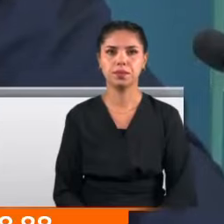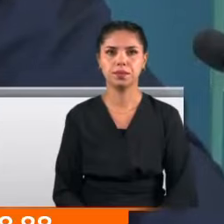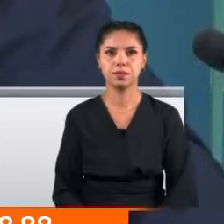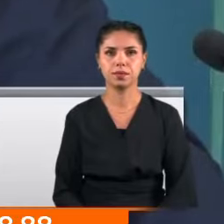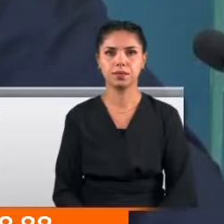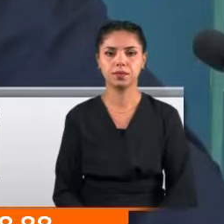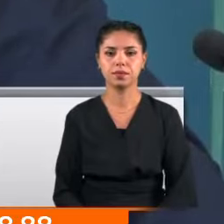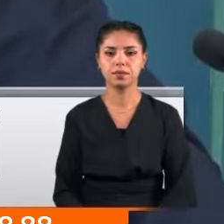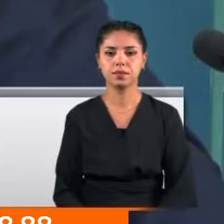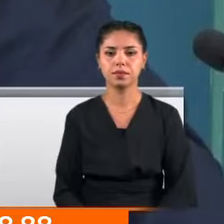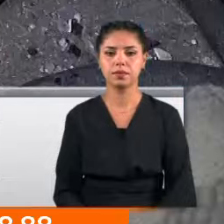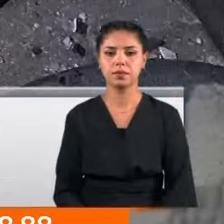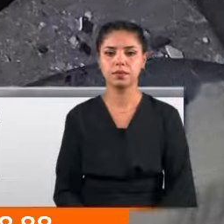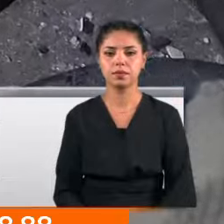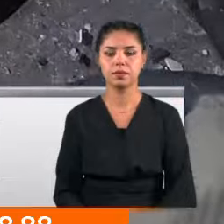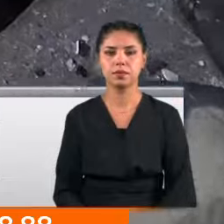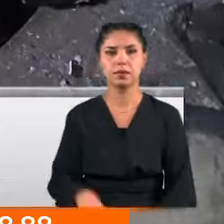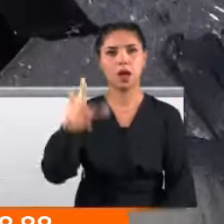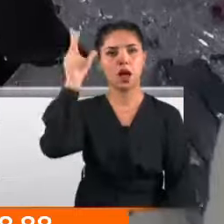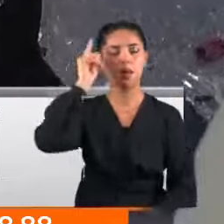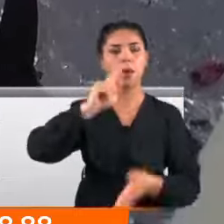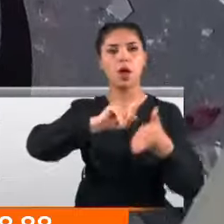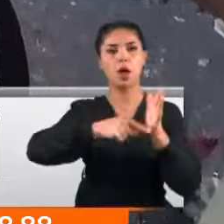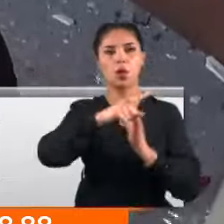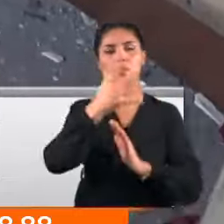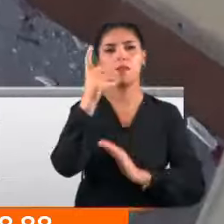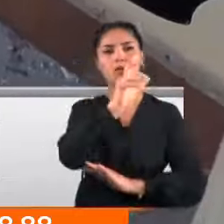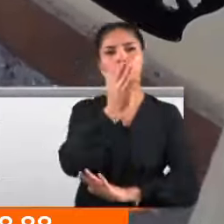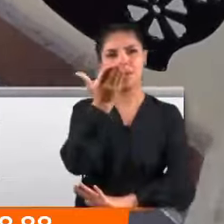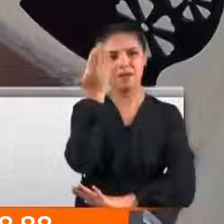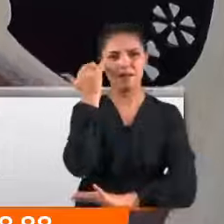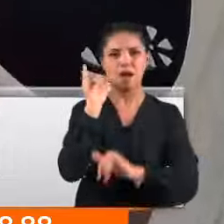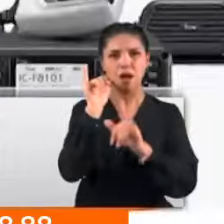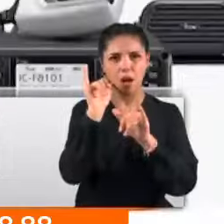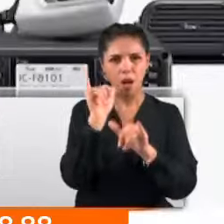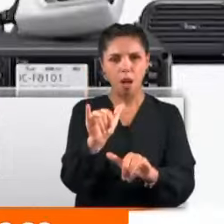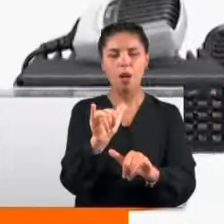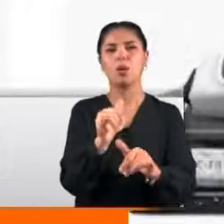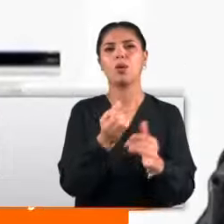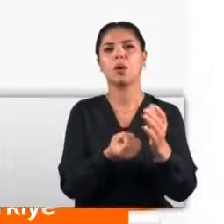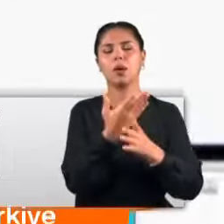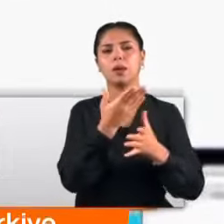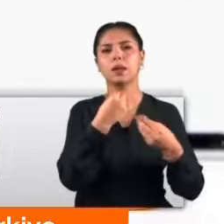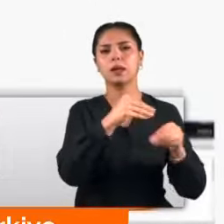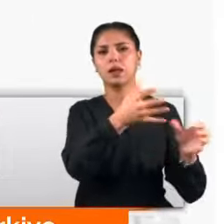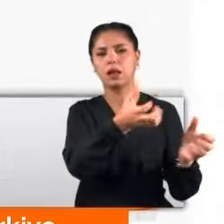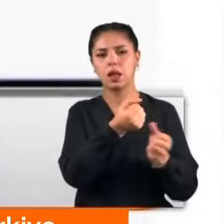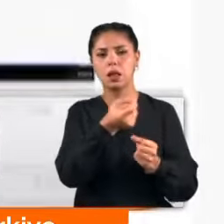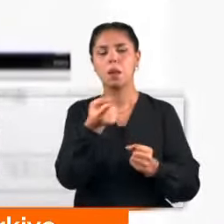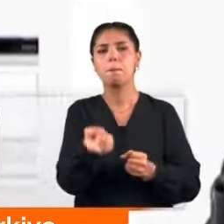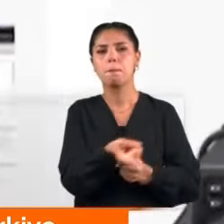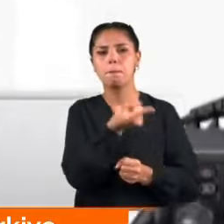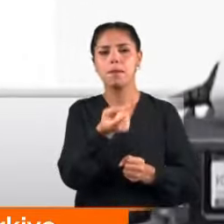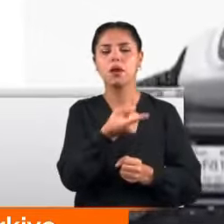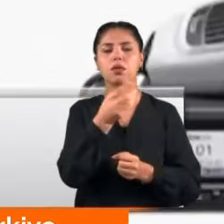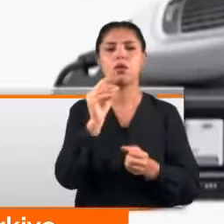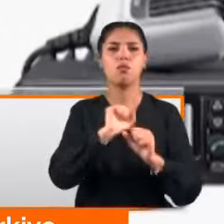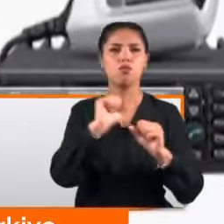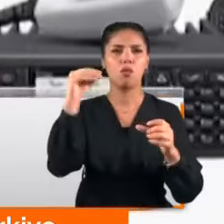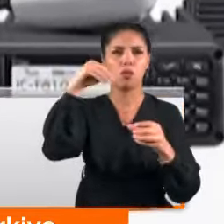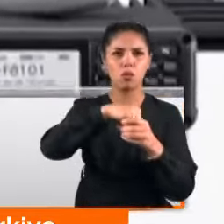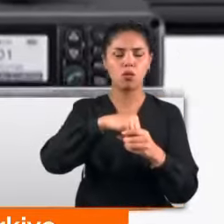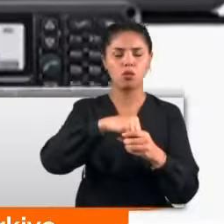ermesi. Amerikan yönetimi 5 ay önce aynı kaynaktan satın alınan cihazlara bomba yerleştirildiği iddialarına